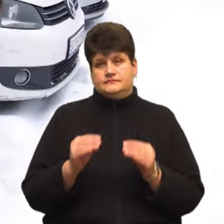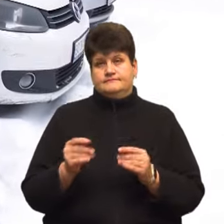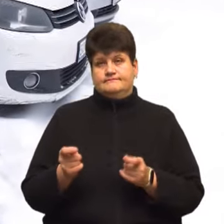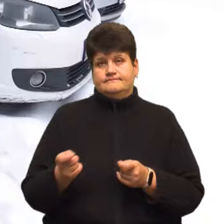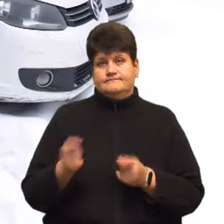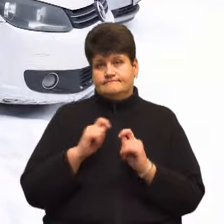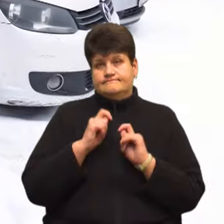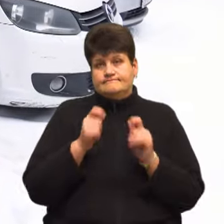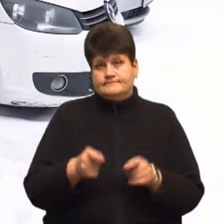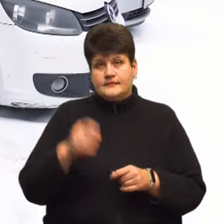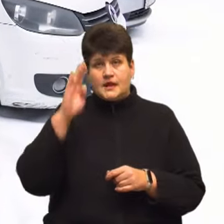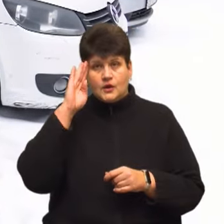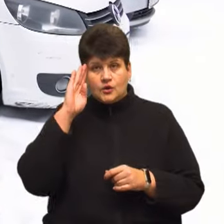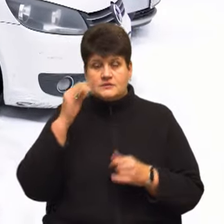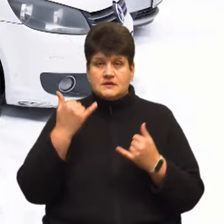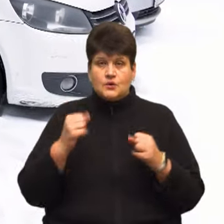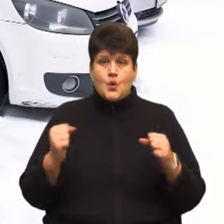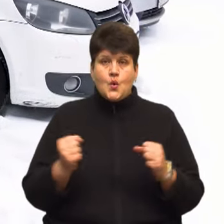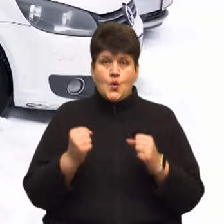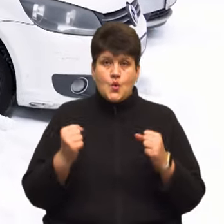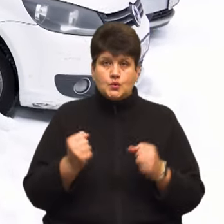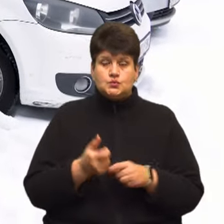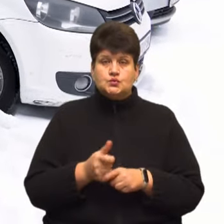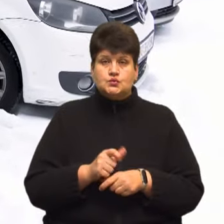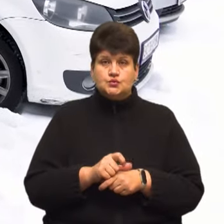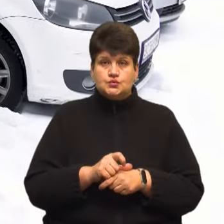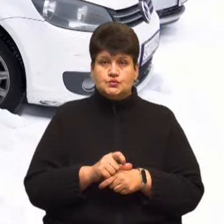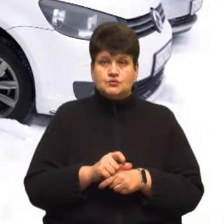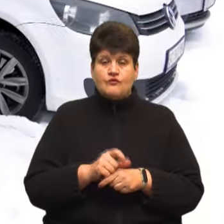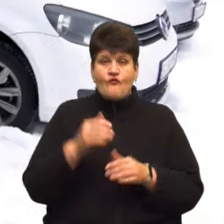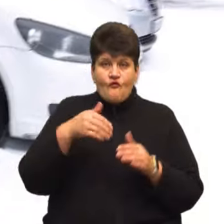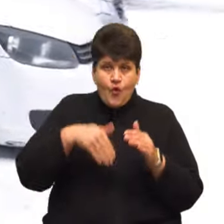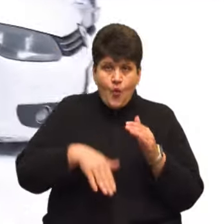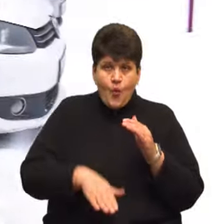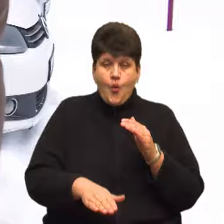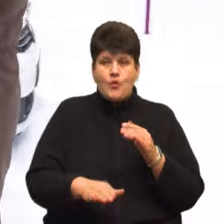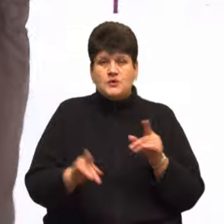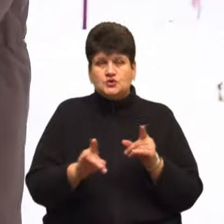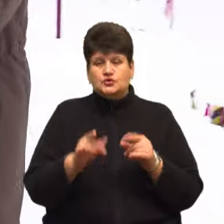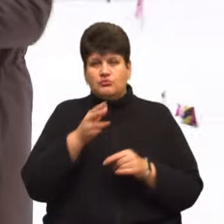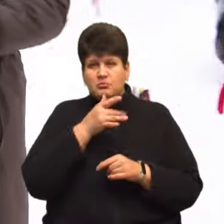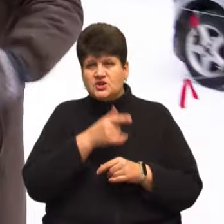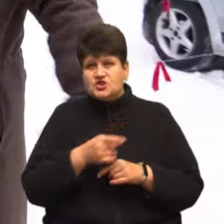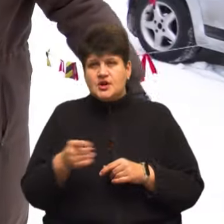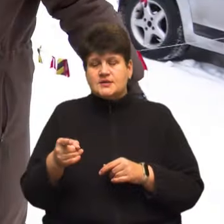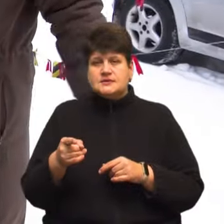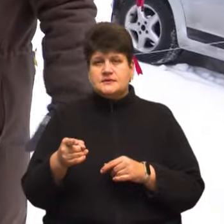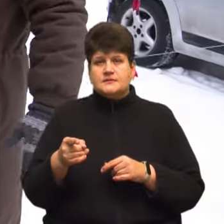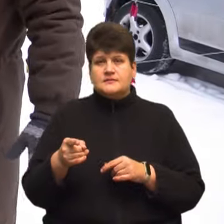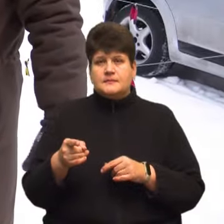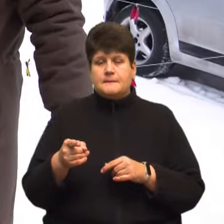зараз хлопцям дуже холодно що В окопах що під час